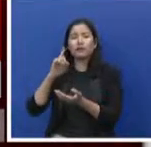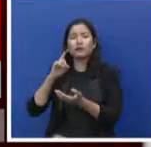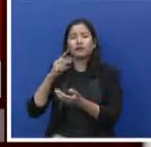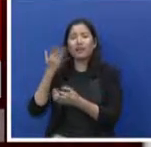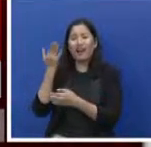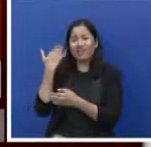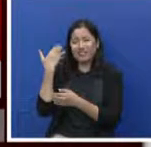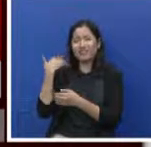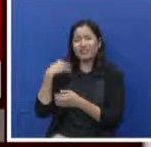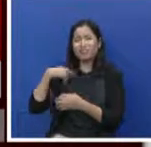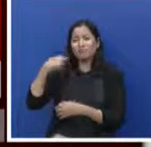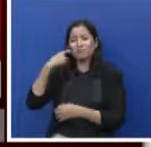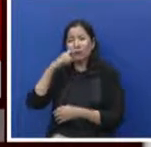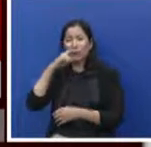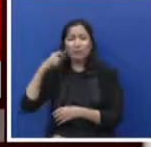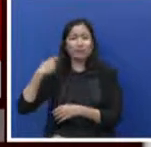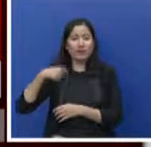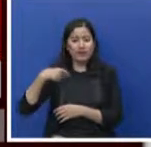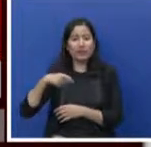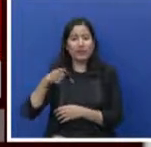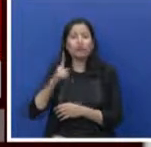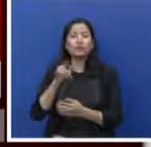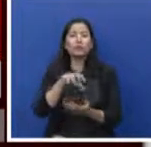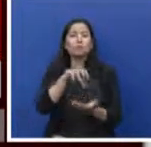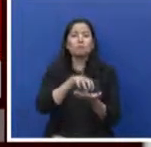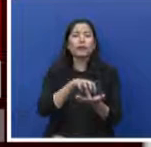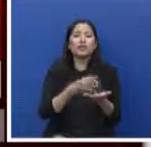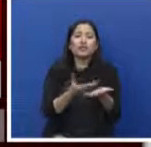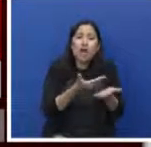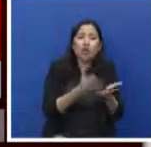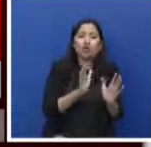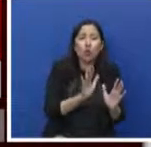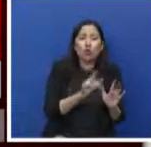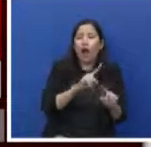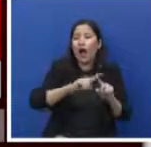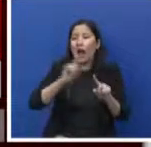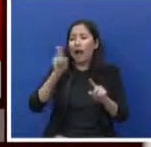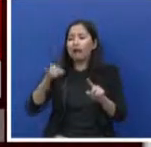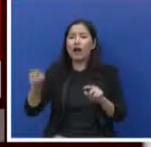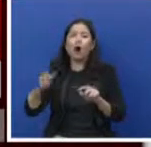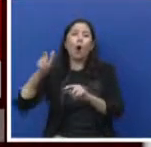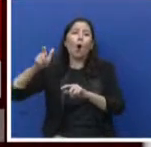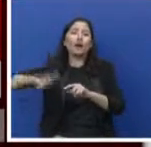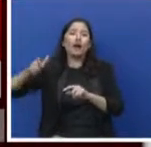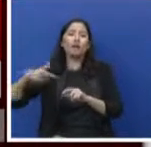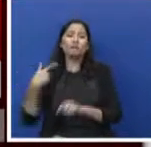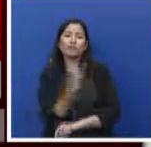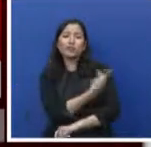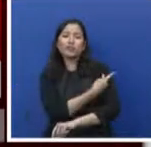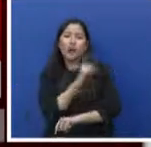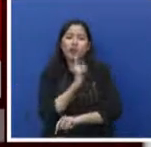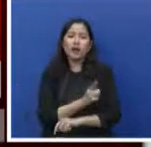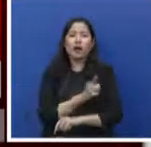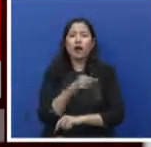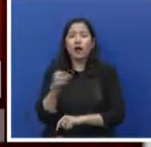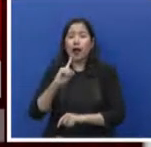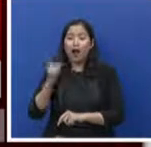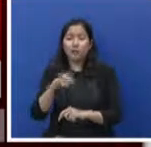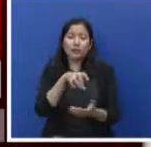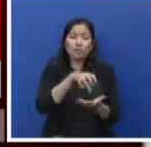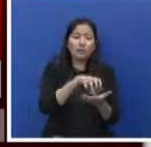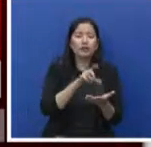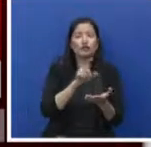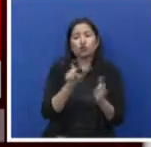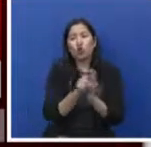tadi disampaikan oleh Pak Menkes, itu bukan hanya sekedar menyediakan tempat, tapi juga harus ada tenaga vaksinatornya, kemudian juga harus ada infrastrukturnya,